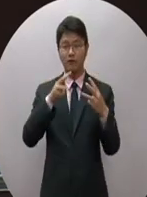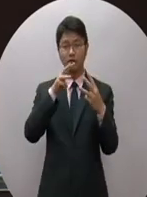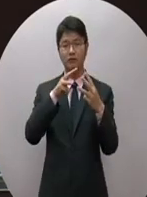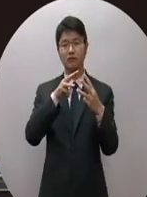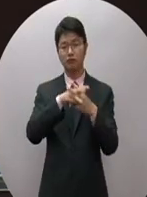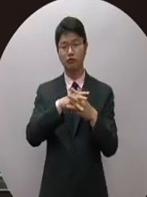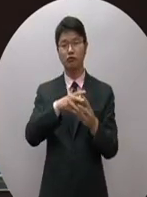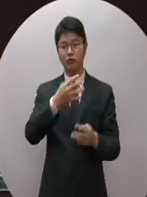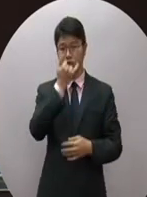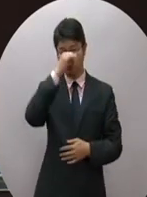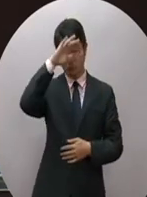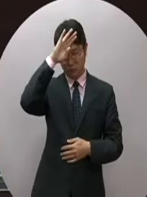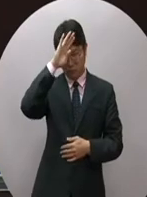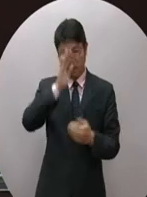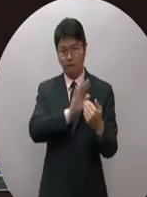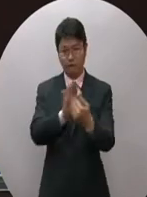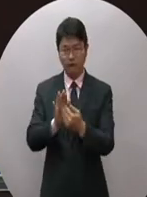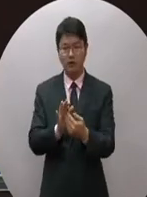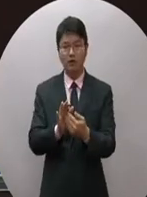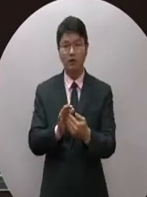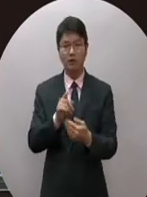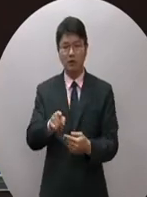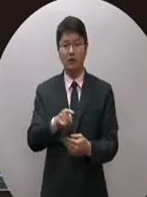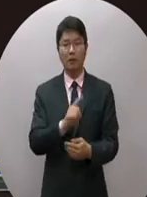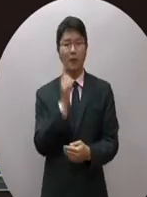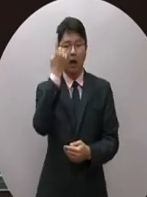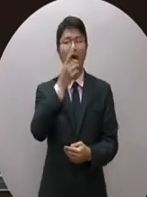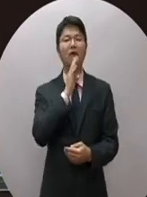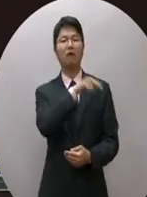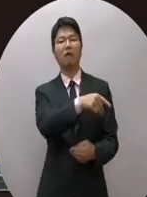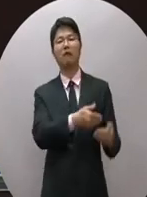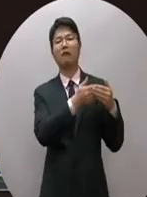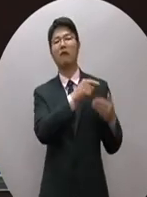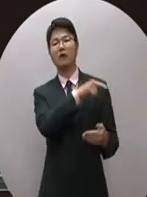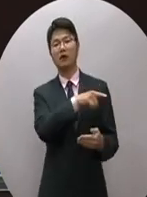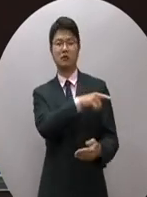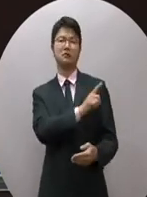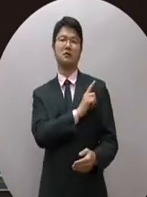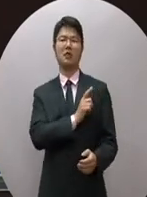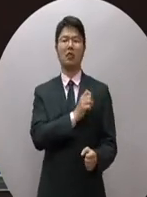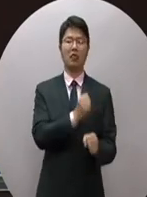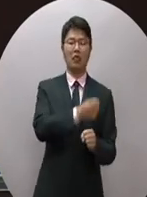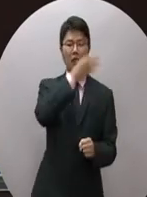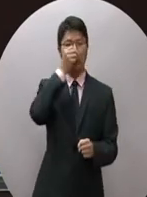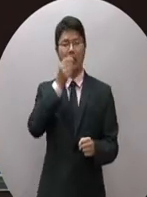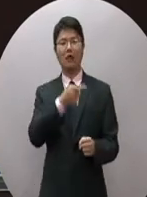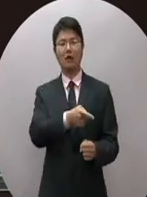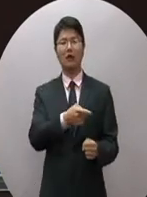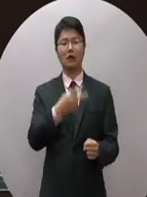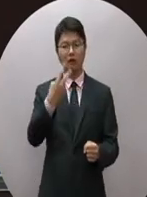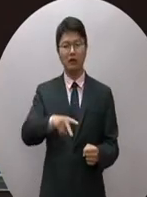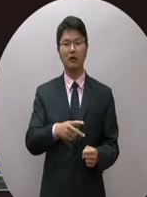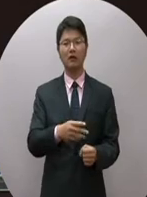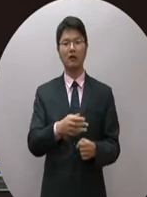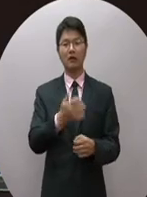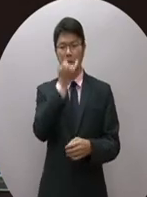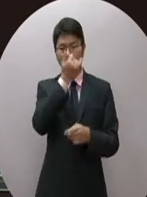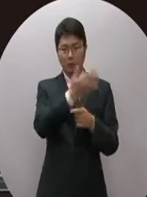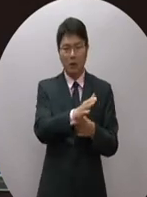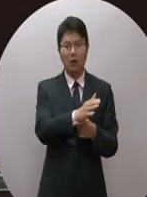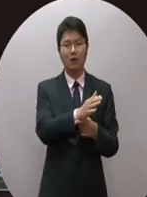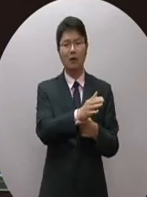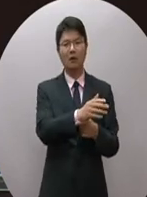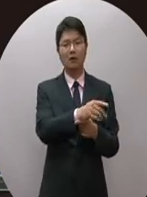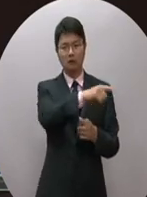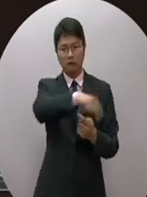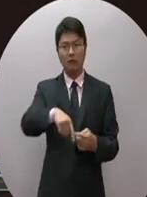子，疫区就在隔壁，他却什么都不做，还让死猪飘过来，这不是